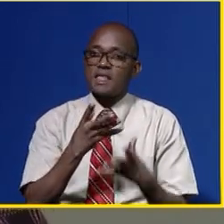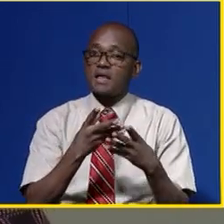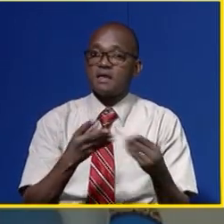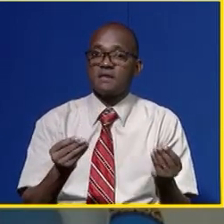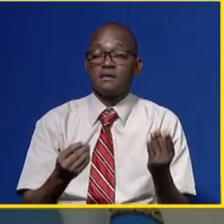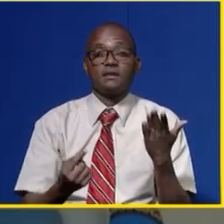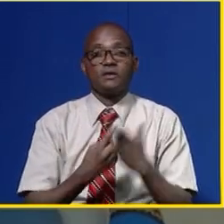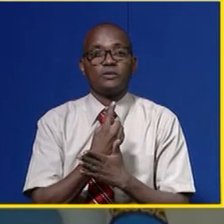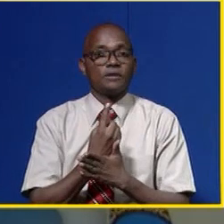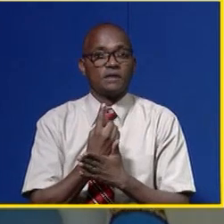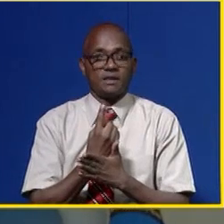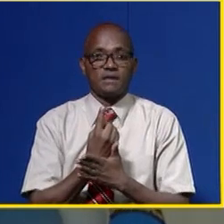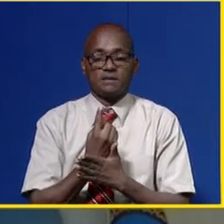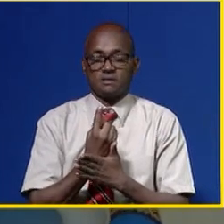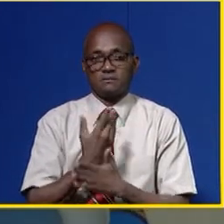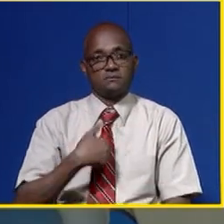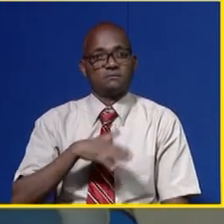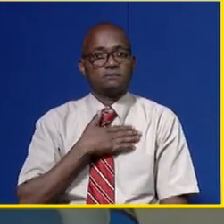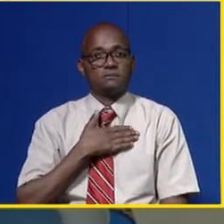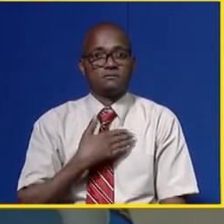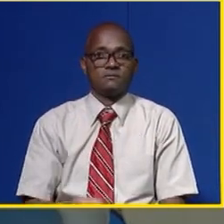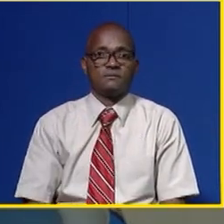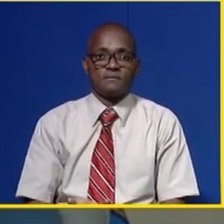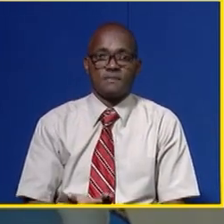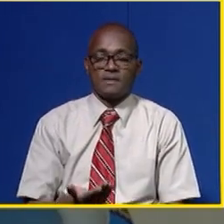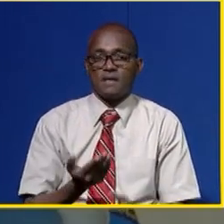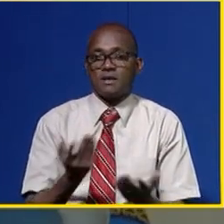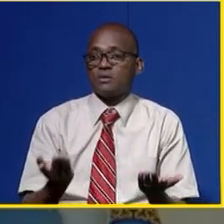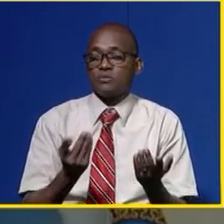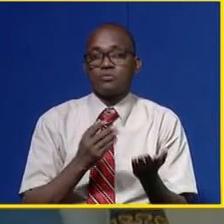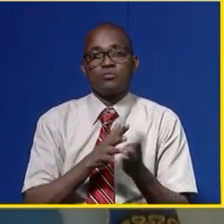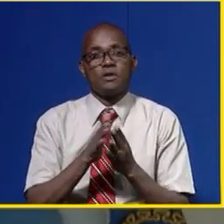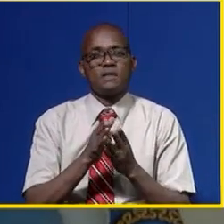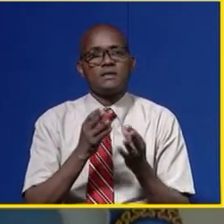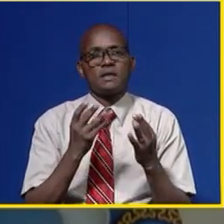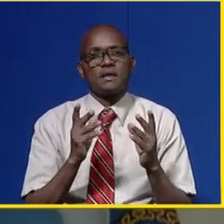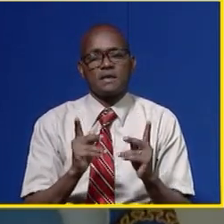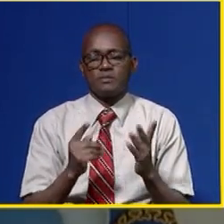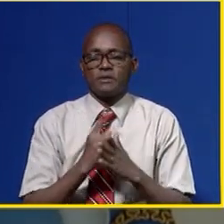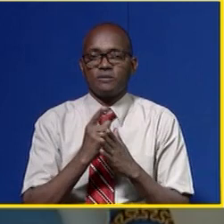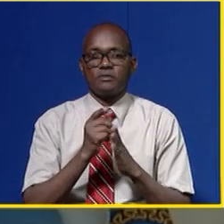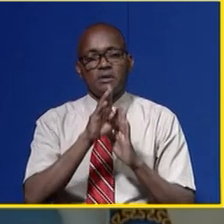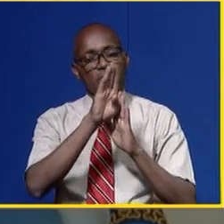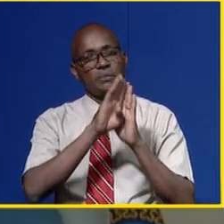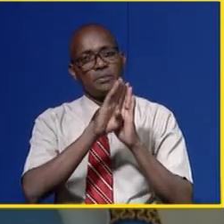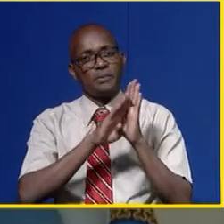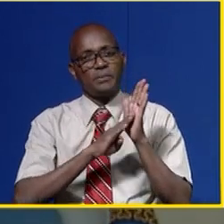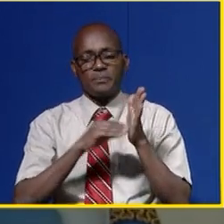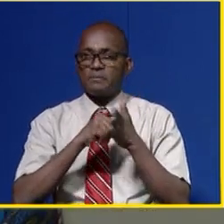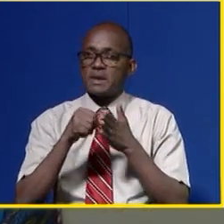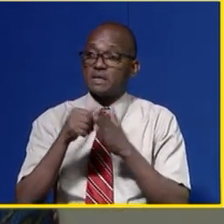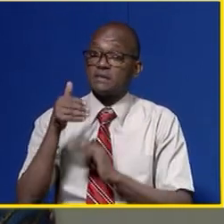yatasambaa. Bei zetu za mazao zitaporomoka, bei za bidhaa tunazouza nchi za nje